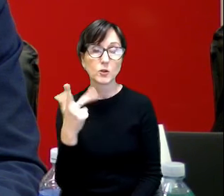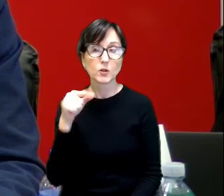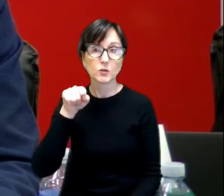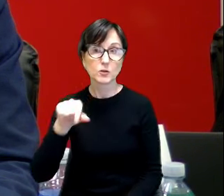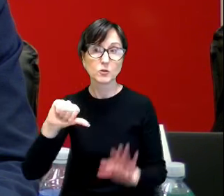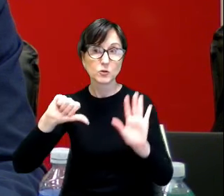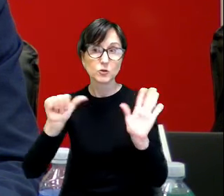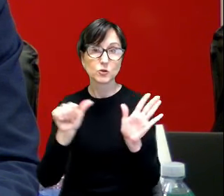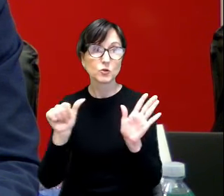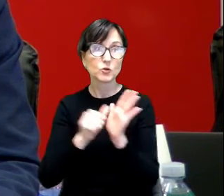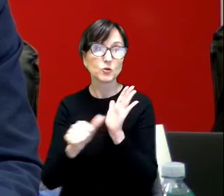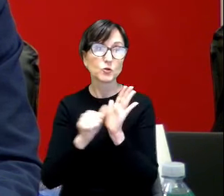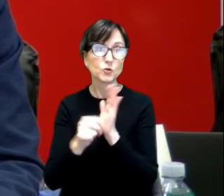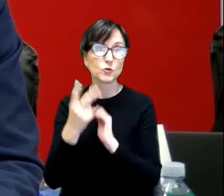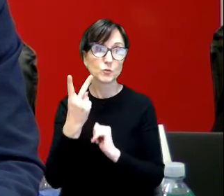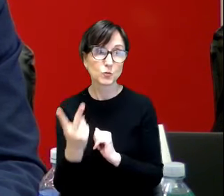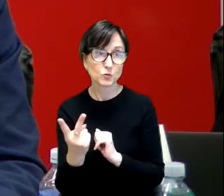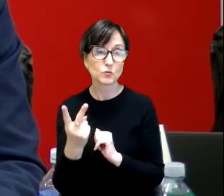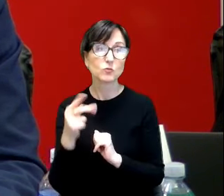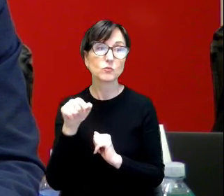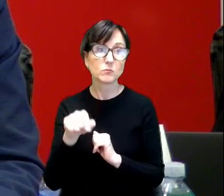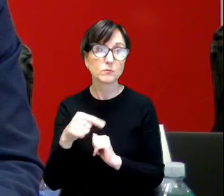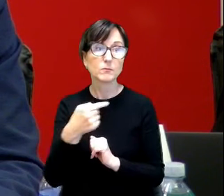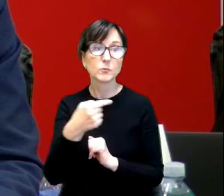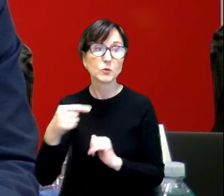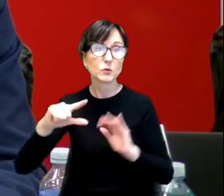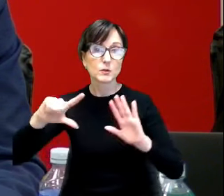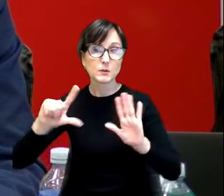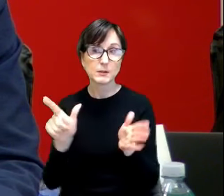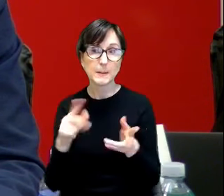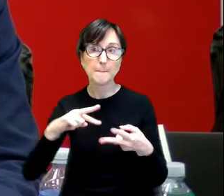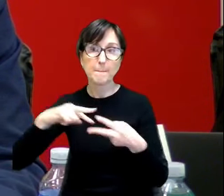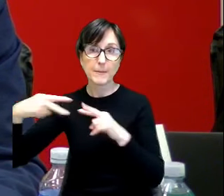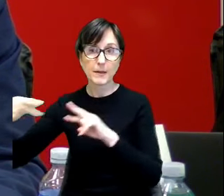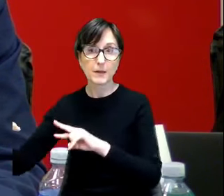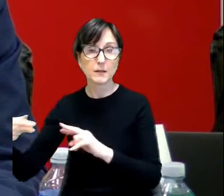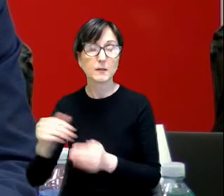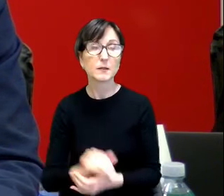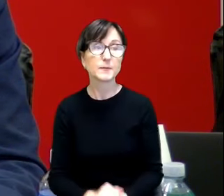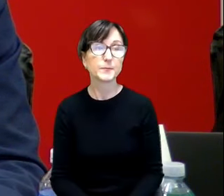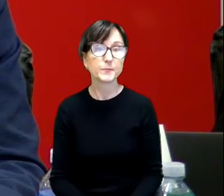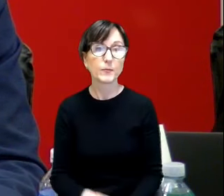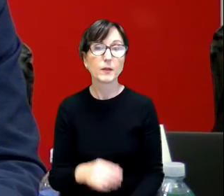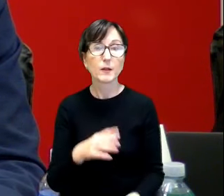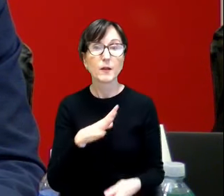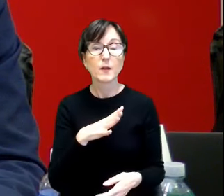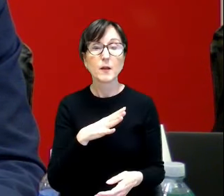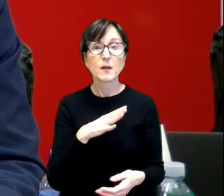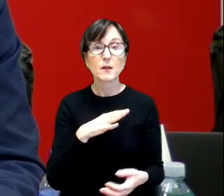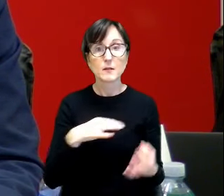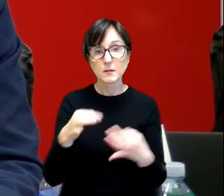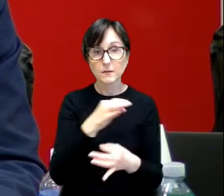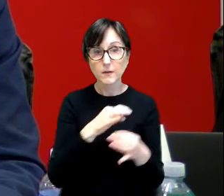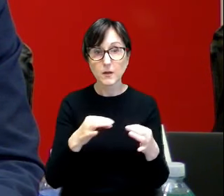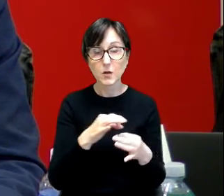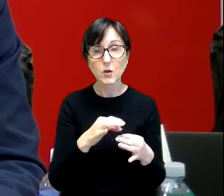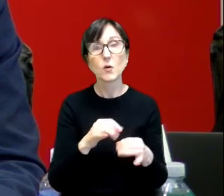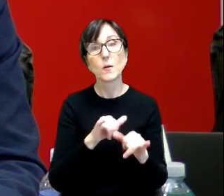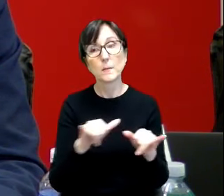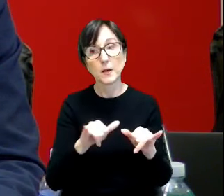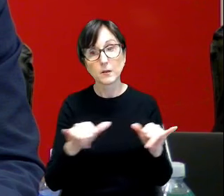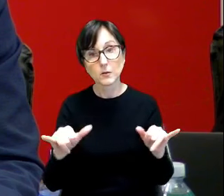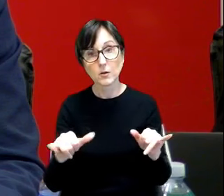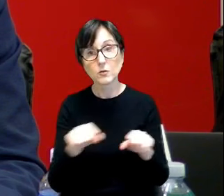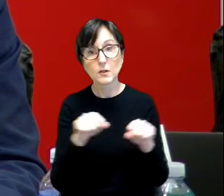14.13.62 brnys 7 pakeitimo klausimas svarstytas plėtros ir strateginio planavimo komitete